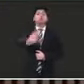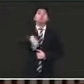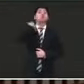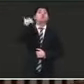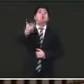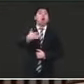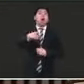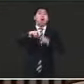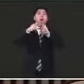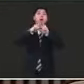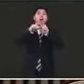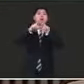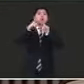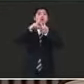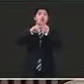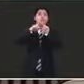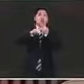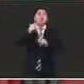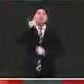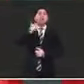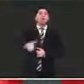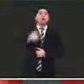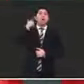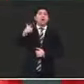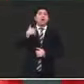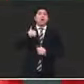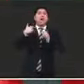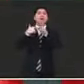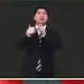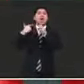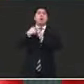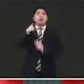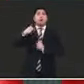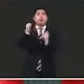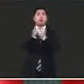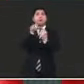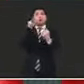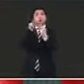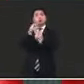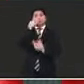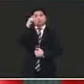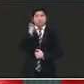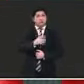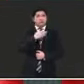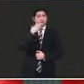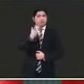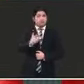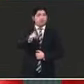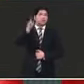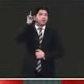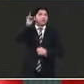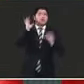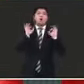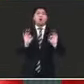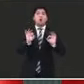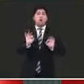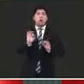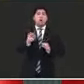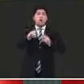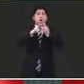Arnavutluk başbakanı sayın-edi ramayla bir araya geleceğiz çarşamba günü